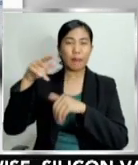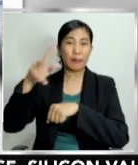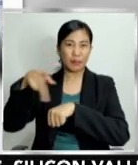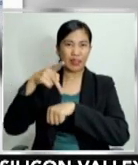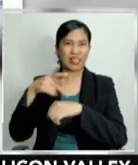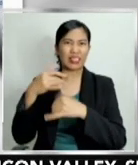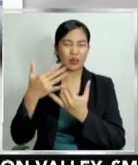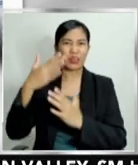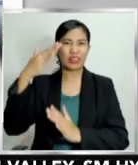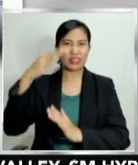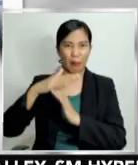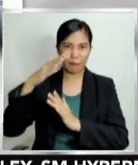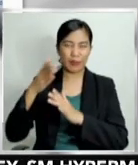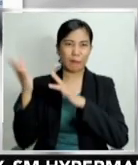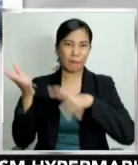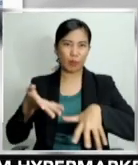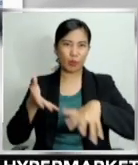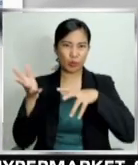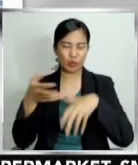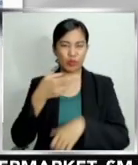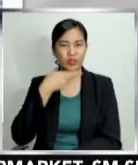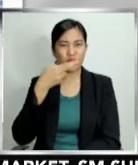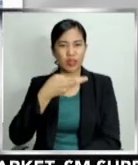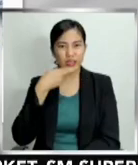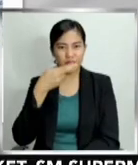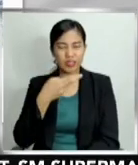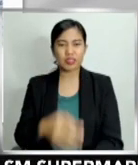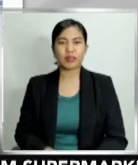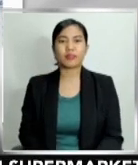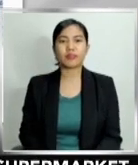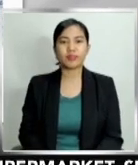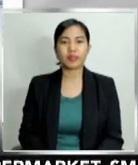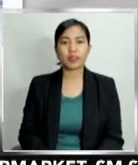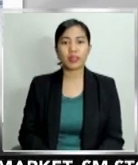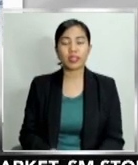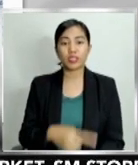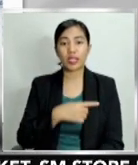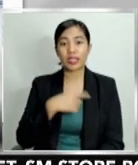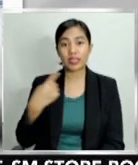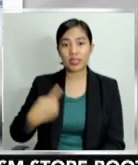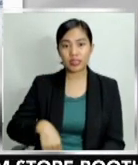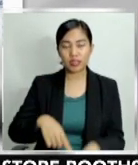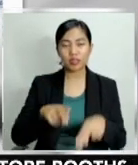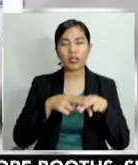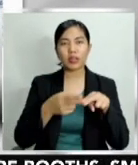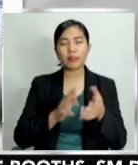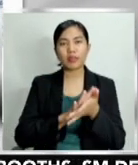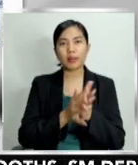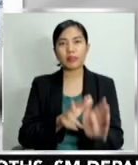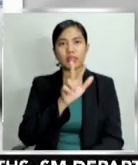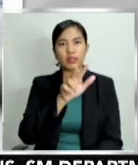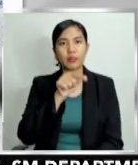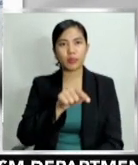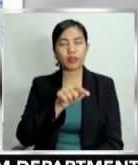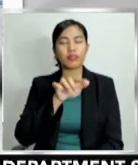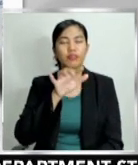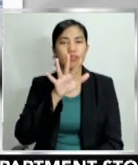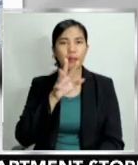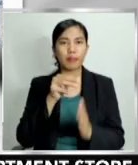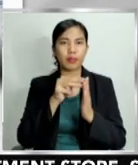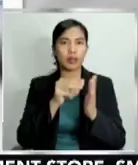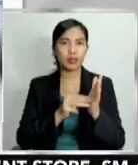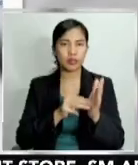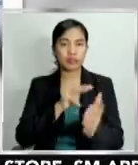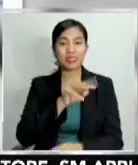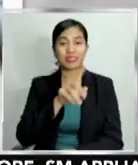sa dating 4 million metric tons na import ng China, bababa ito sa 3.5 million metric tons habang 3.8 million